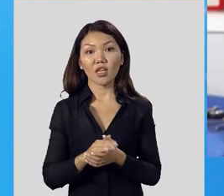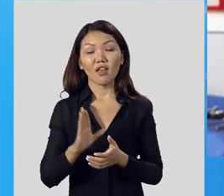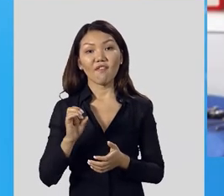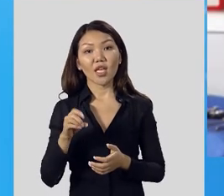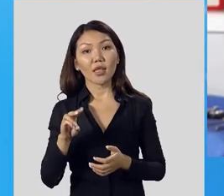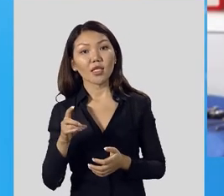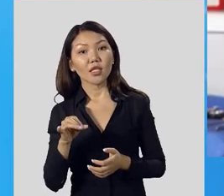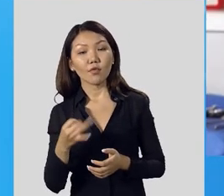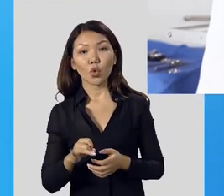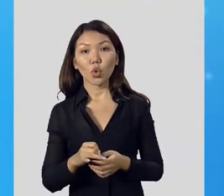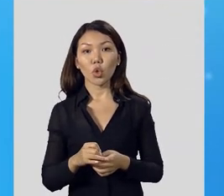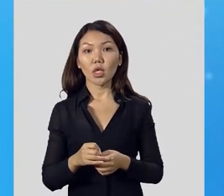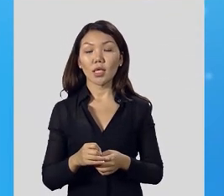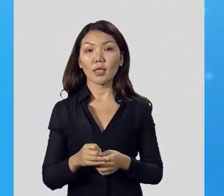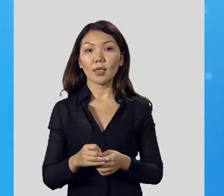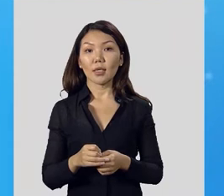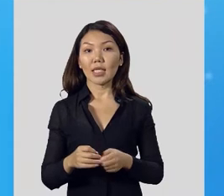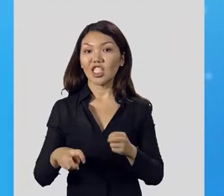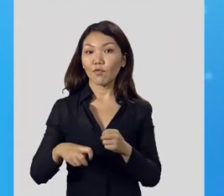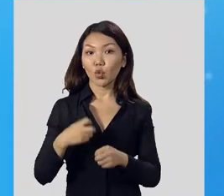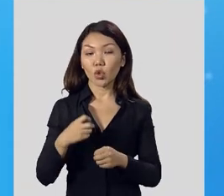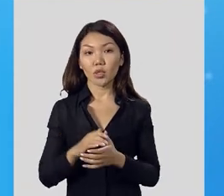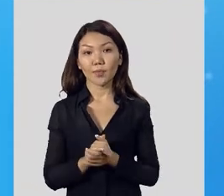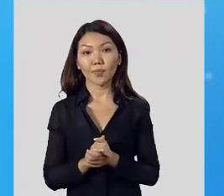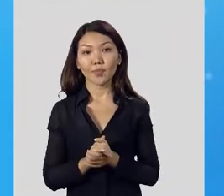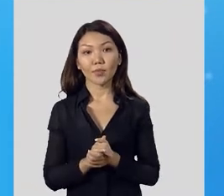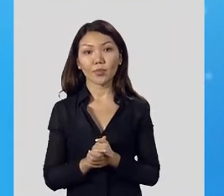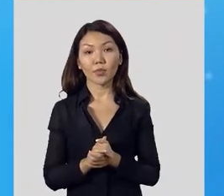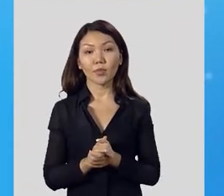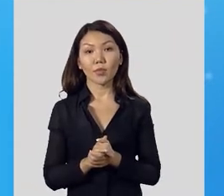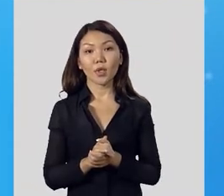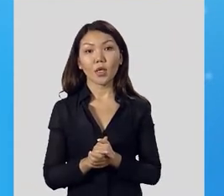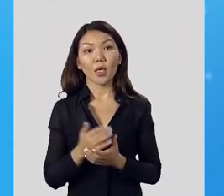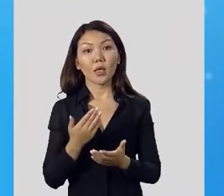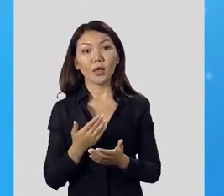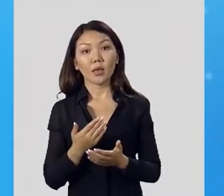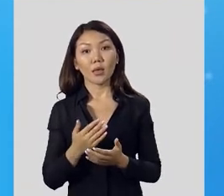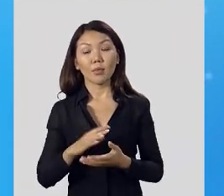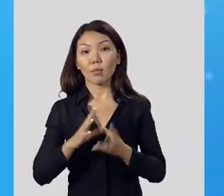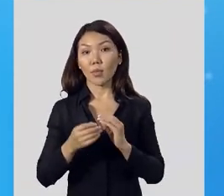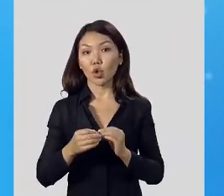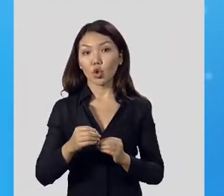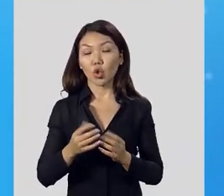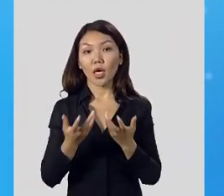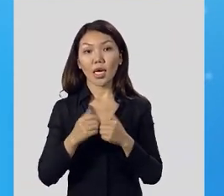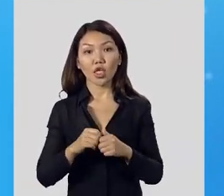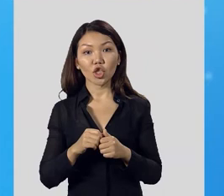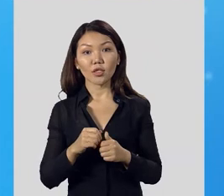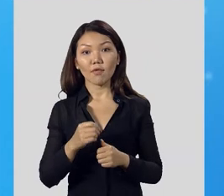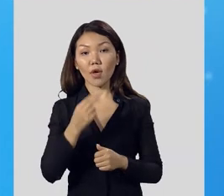По разным данным, от 12 до 29% подростков страдают этим